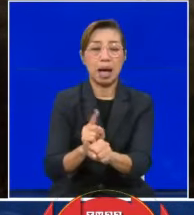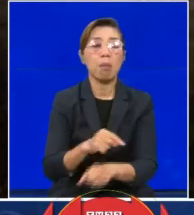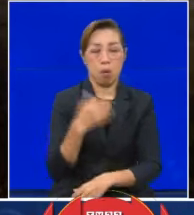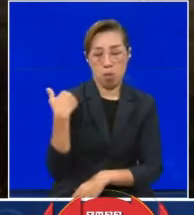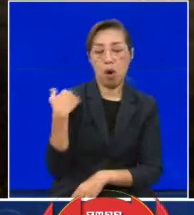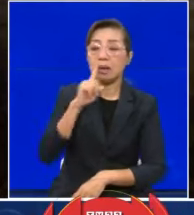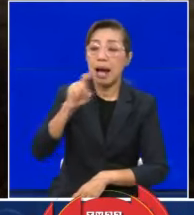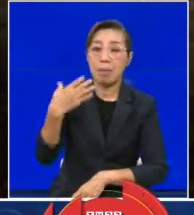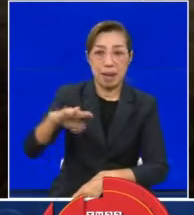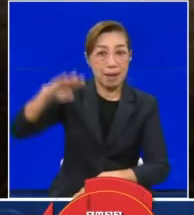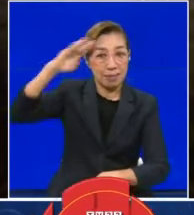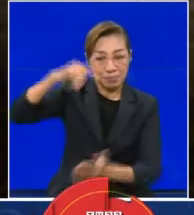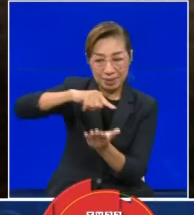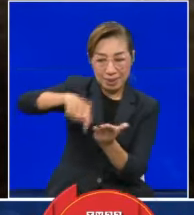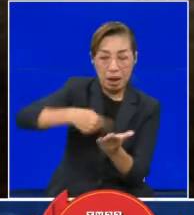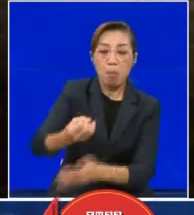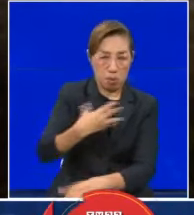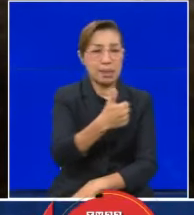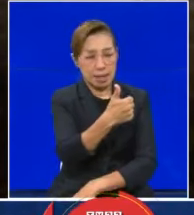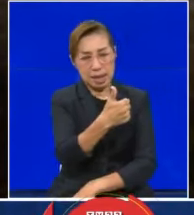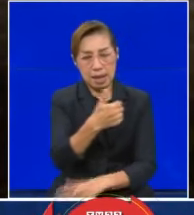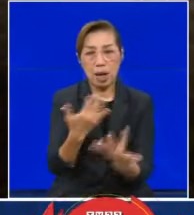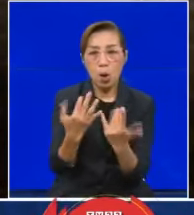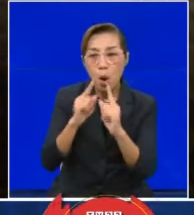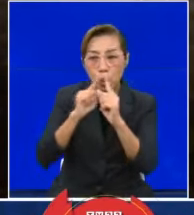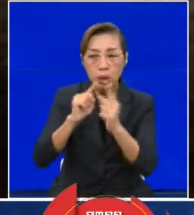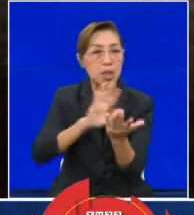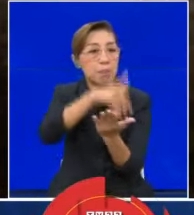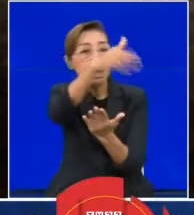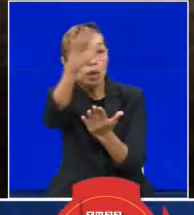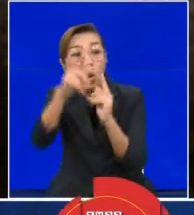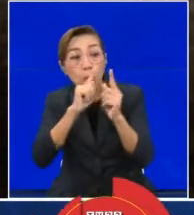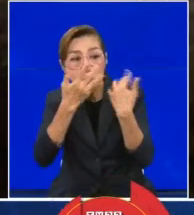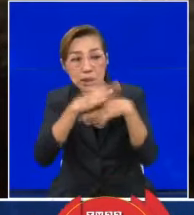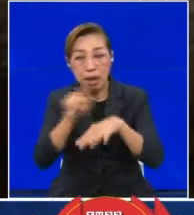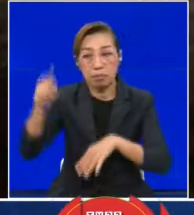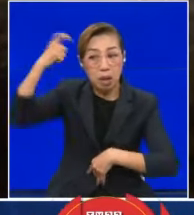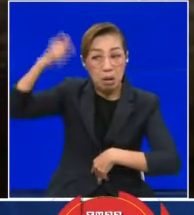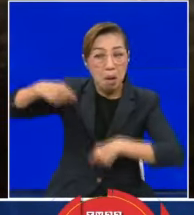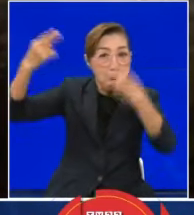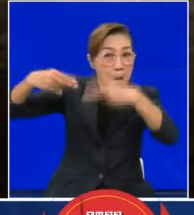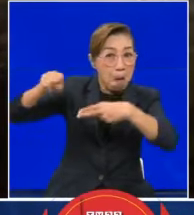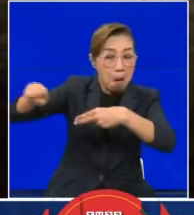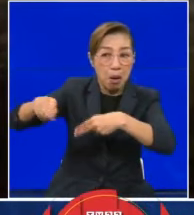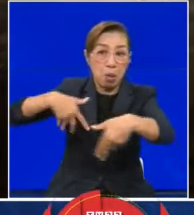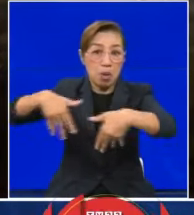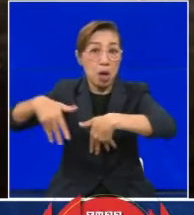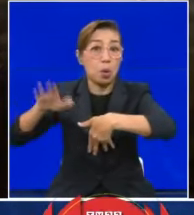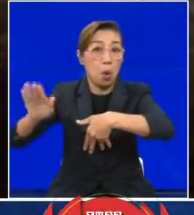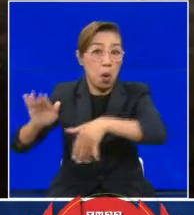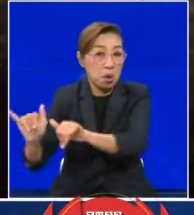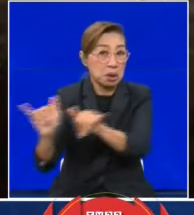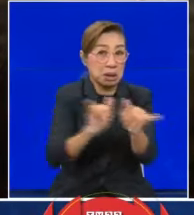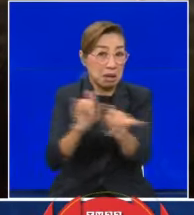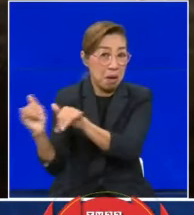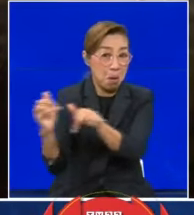สามารถที่จะดำเนินการได้และก็กำลังติดต่อกับต่างประเทศด้วยถ้าเกิดความรุนแรงมีคนเข้ามาเป็นหลักแสนก็จะทำเรื่